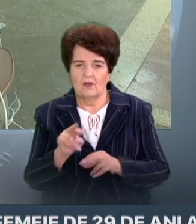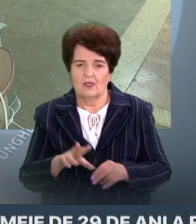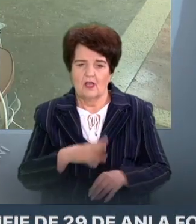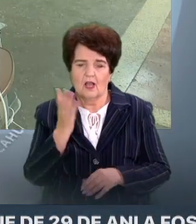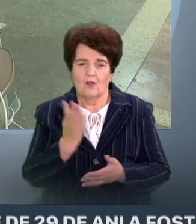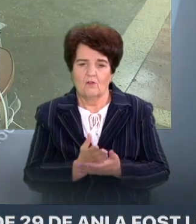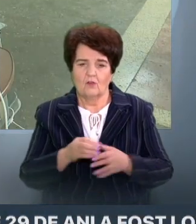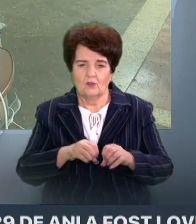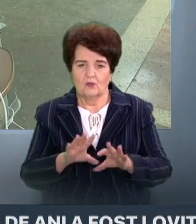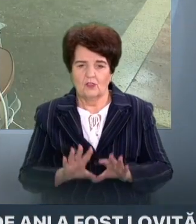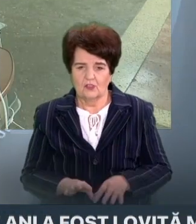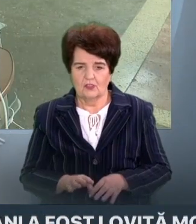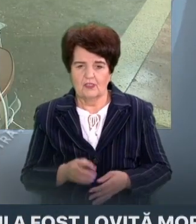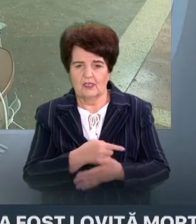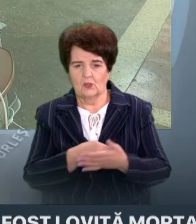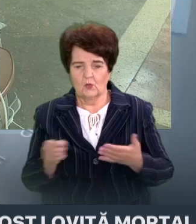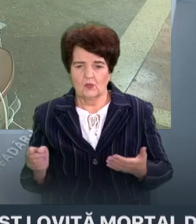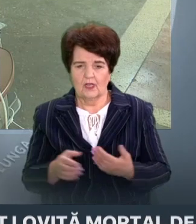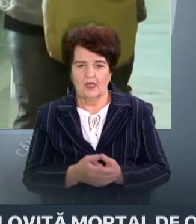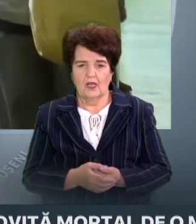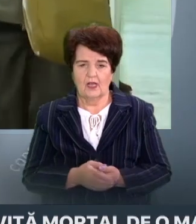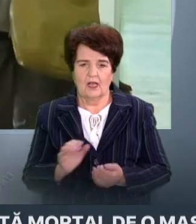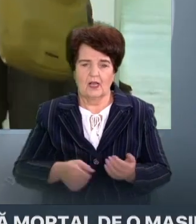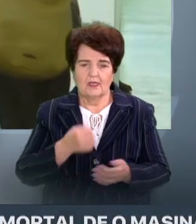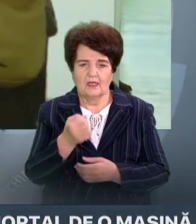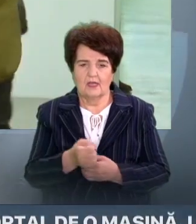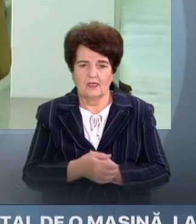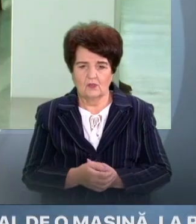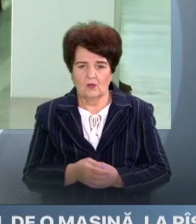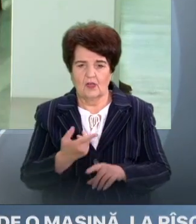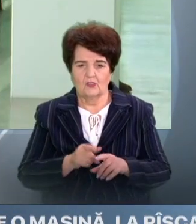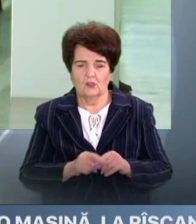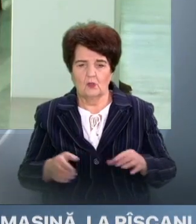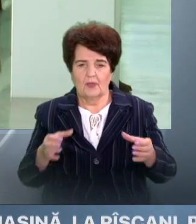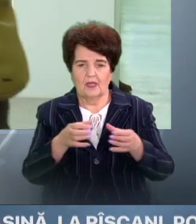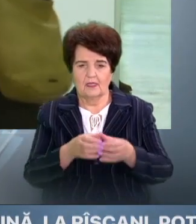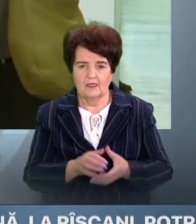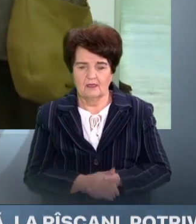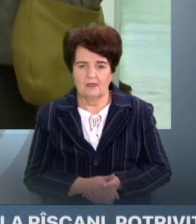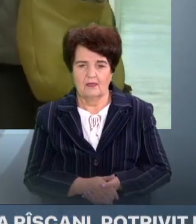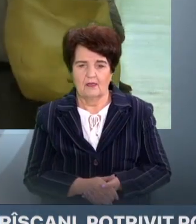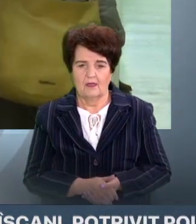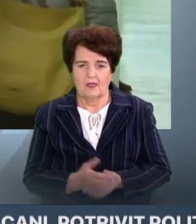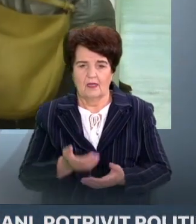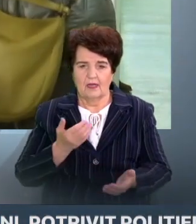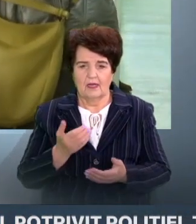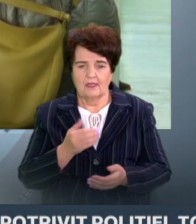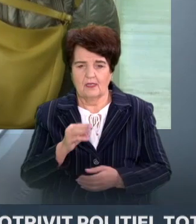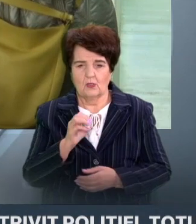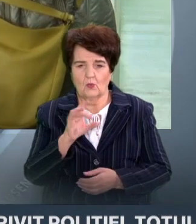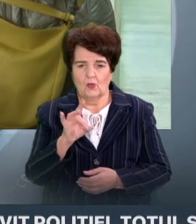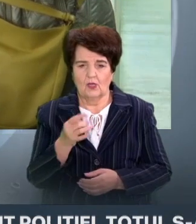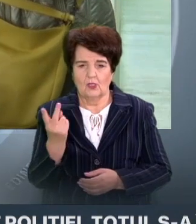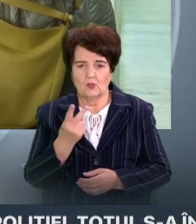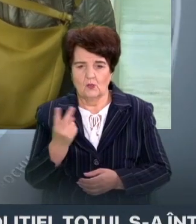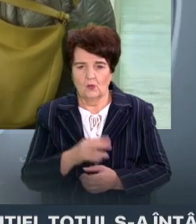o decizie privind excluderea candidaților acestui partid înainte de turul 2, pentru că